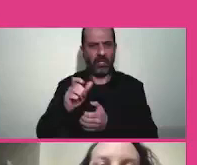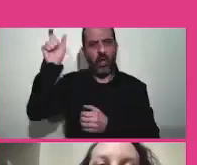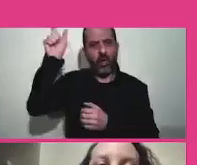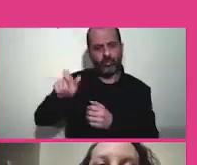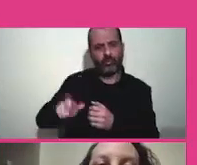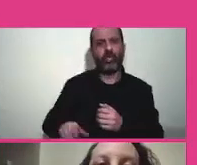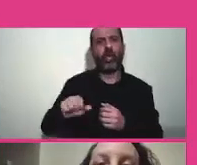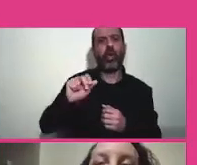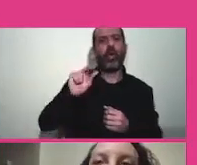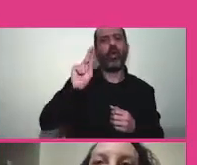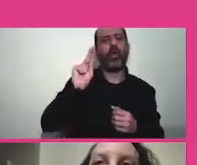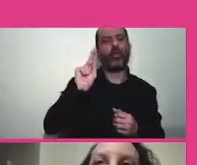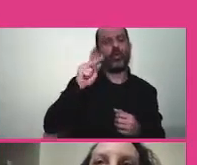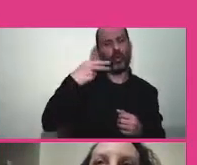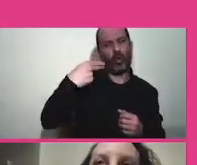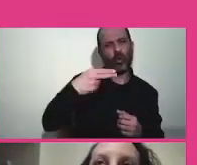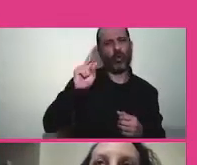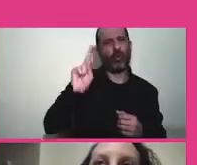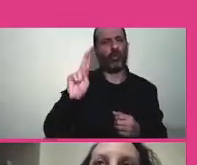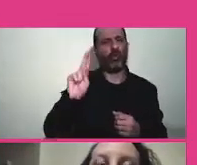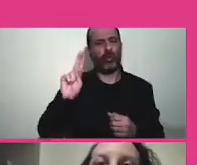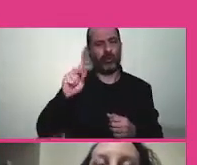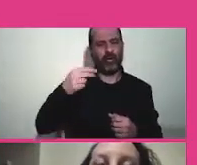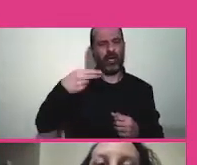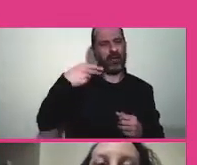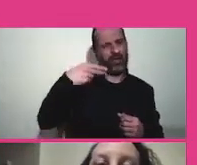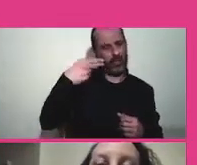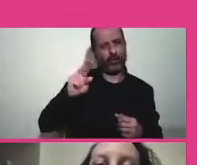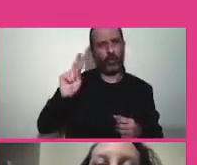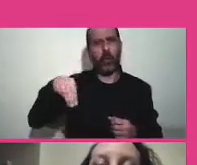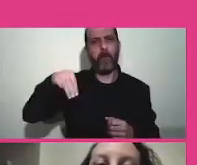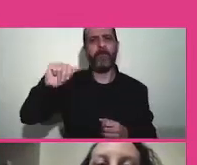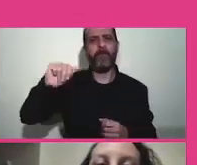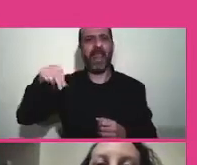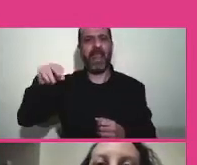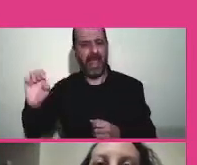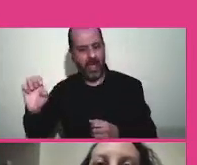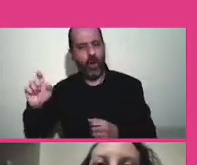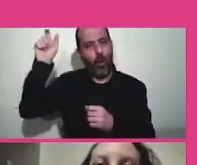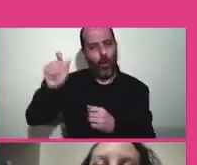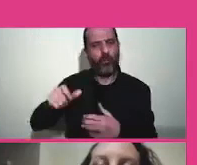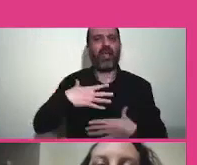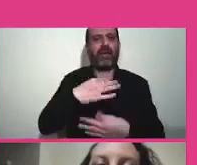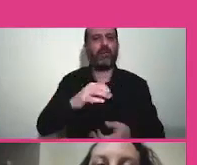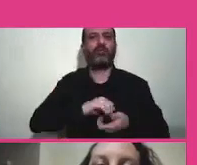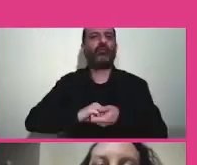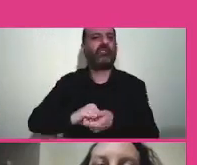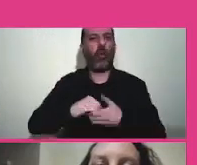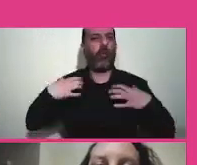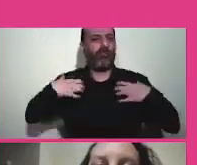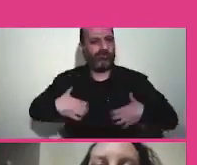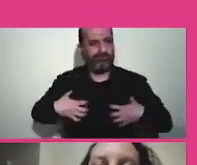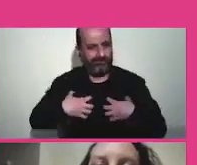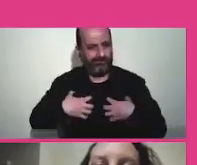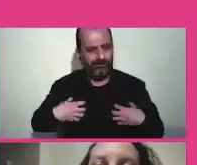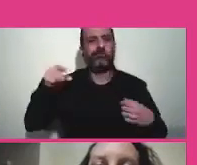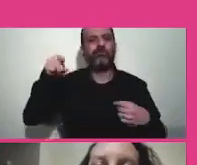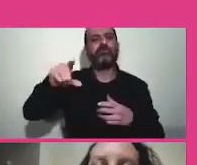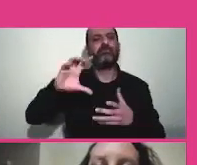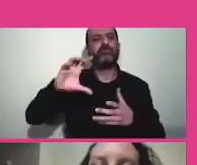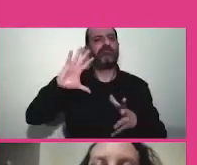Γουμανέ, ως εκπρόσωπος του Συλλόγου Κοινικιστικής Ένωσης, κατέκτησε βραβεία και